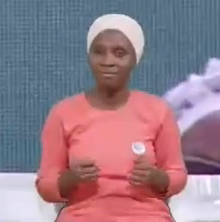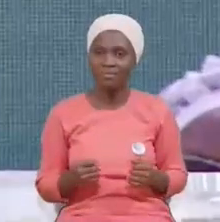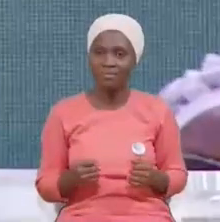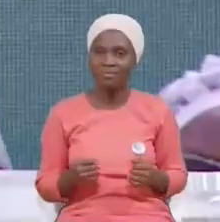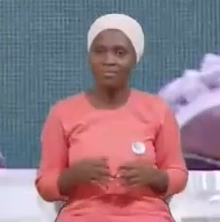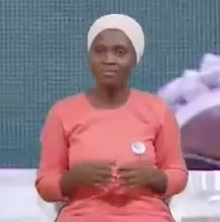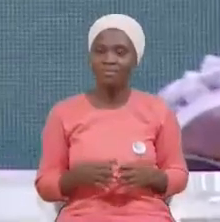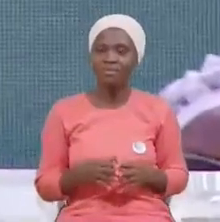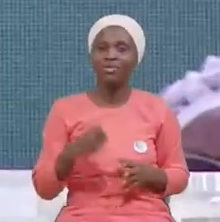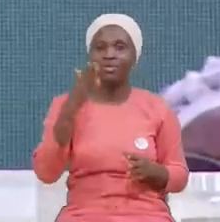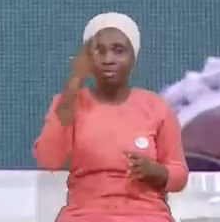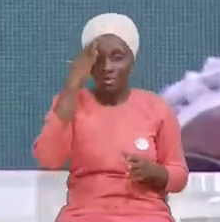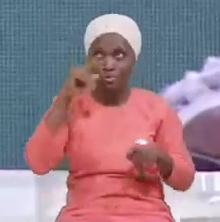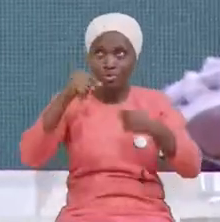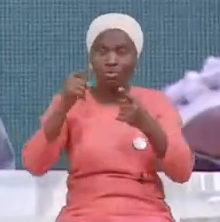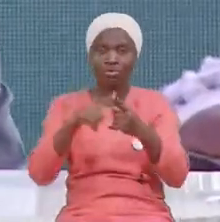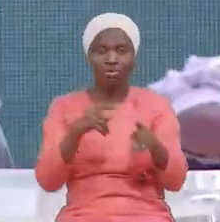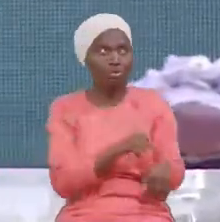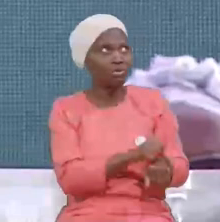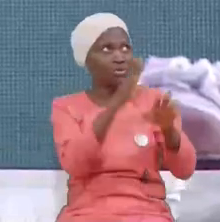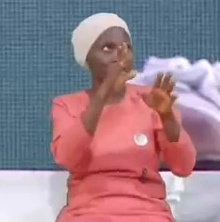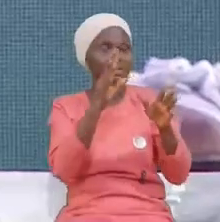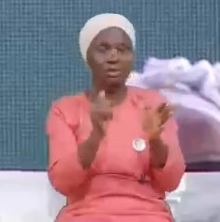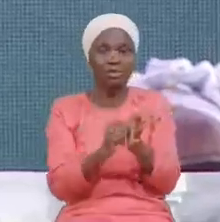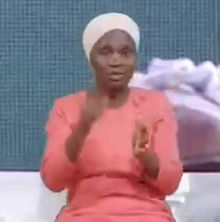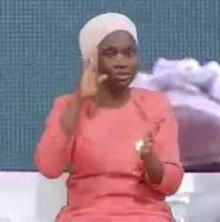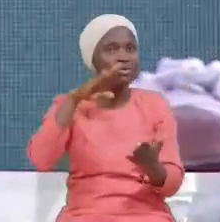Connaissant le sommet de la montagne, tu vas atteindre.